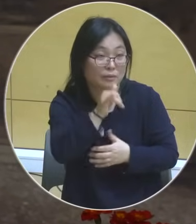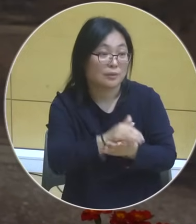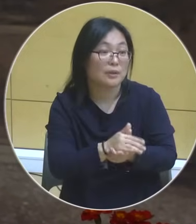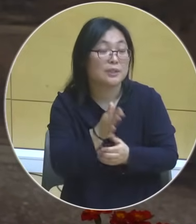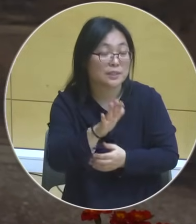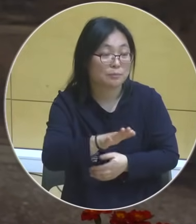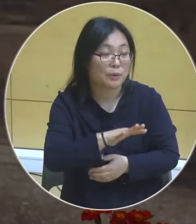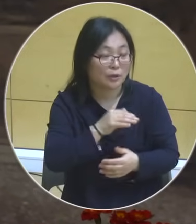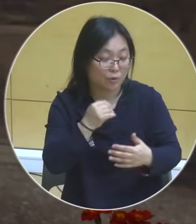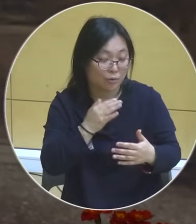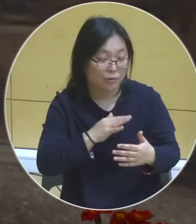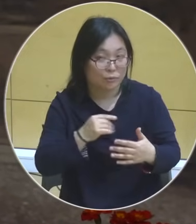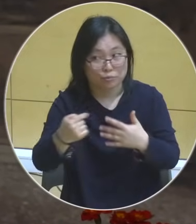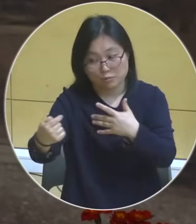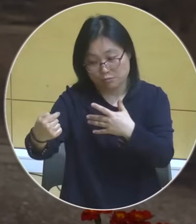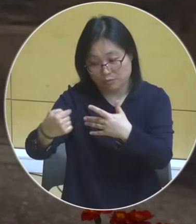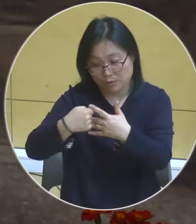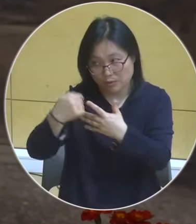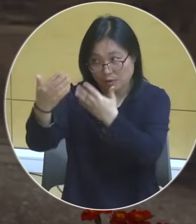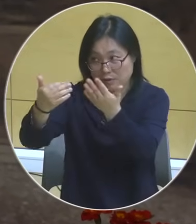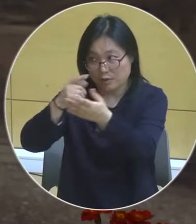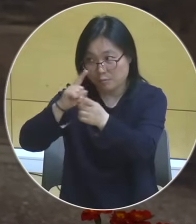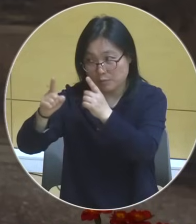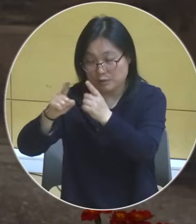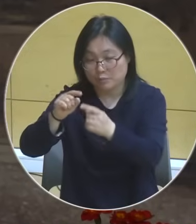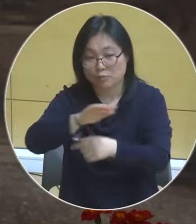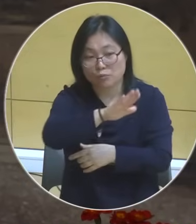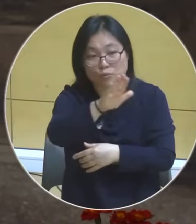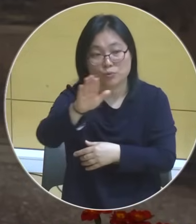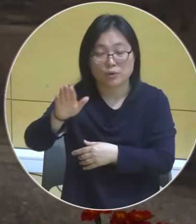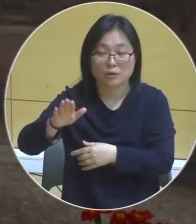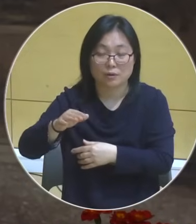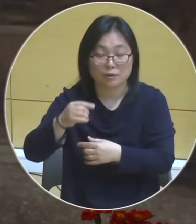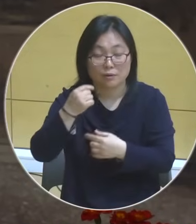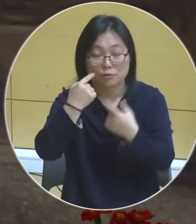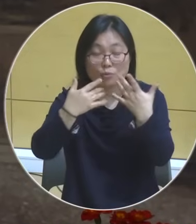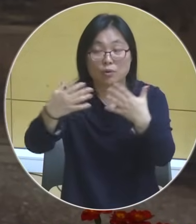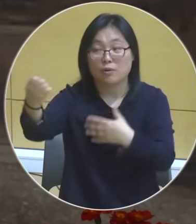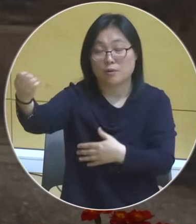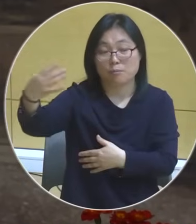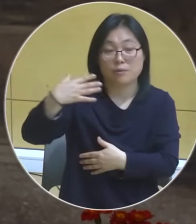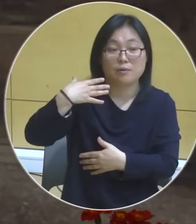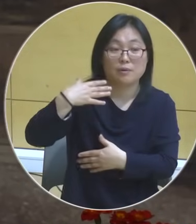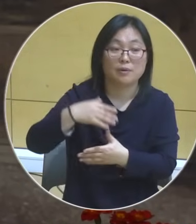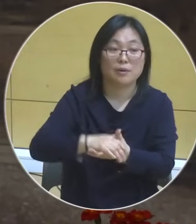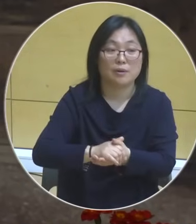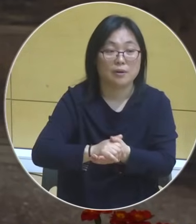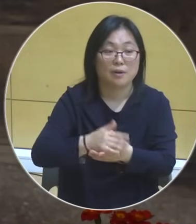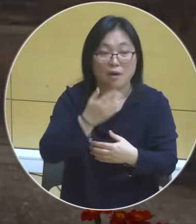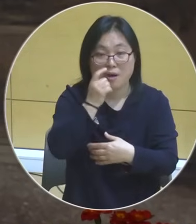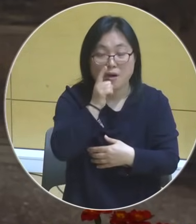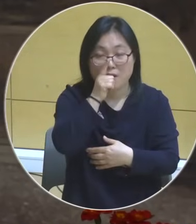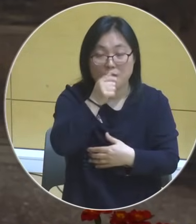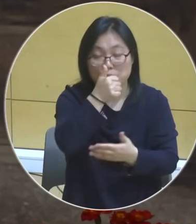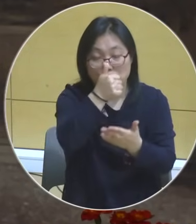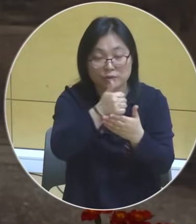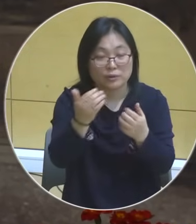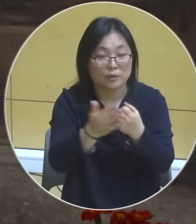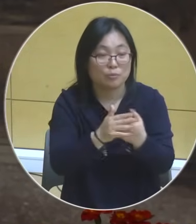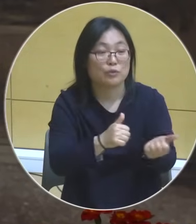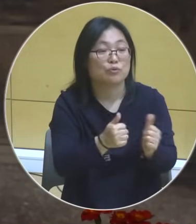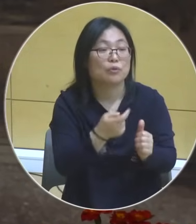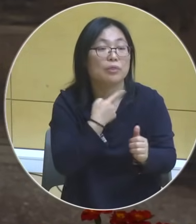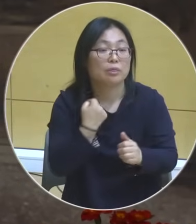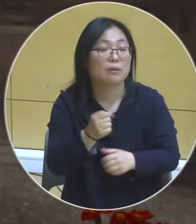우리를 꿰뚫어 보는 하나님의 말씀 성경은 우리를 향해서 정확하게 이렇게 말합니다. 허물과 죄로 죽었던